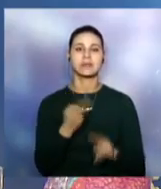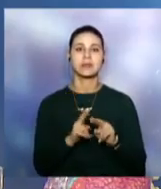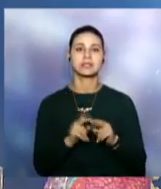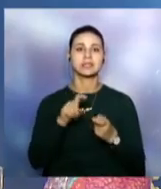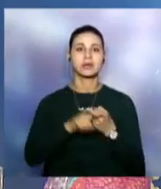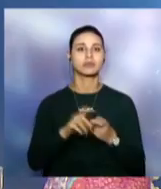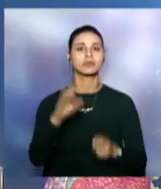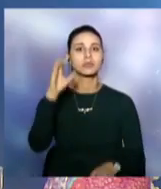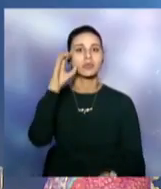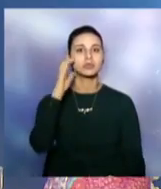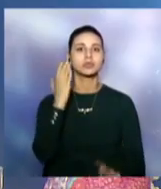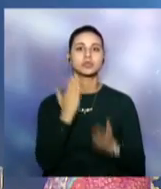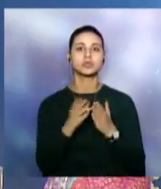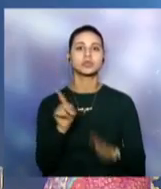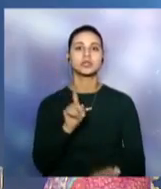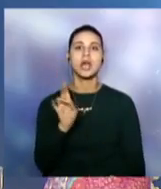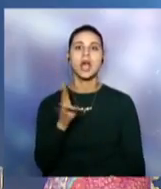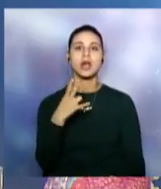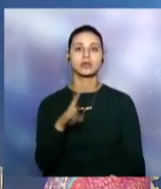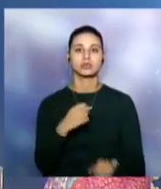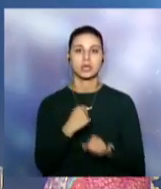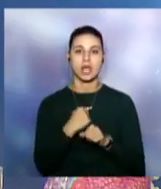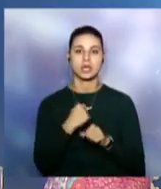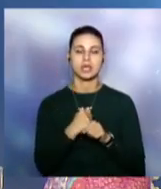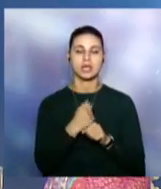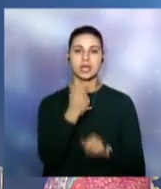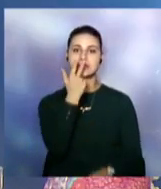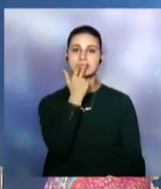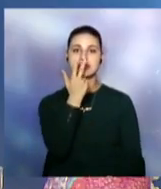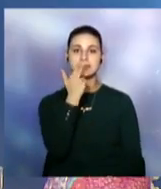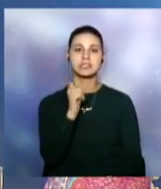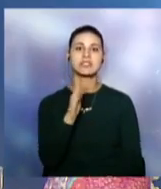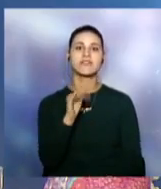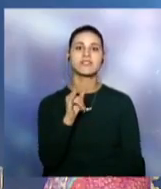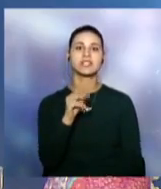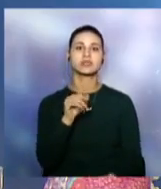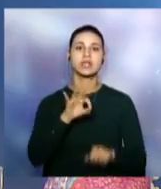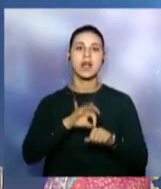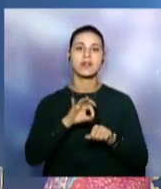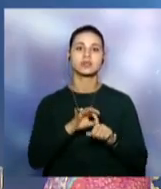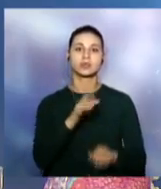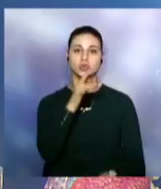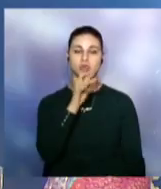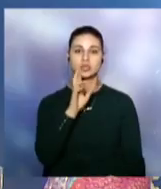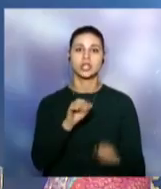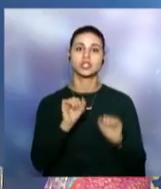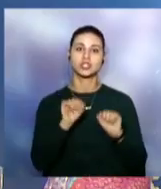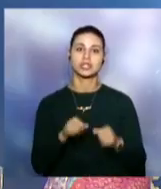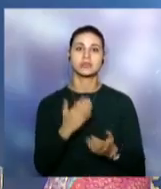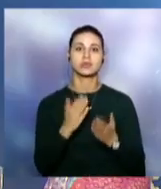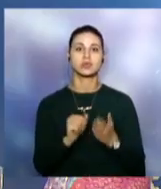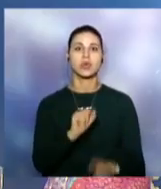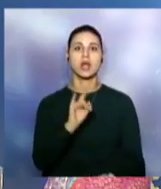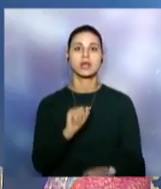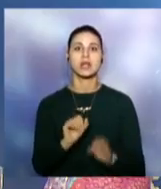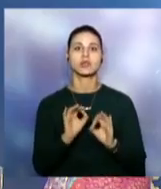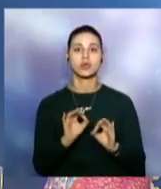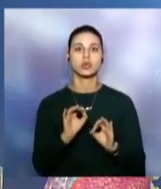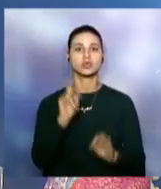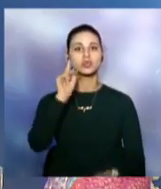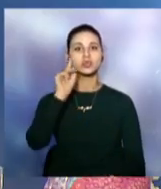დაკავშირებით მოვისმინოთ, თუ რა არ უნდა გაკეთდეს გრიპის ვირუსით ავადობის შემთხვევაში და შეიძლება თუ არა კონკრეტული